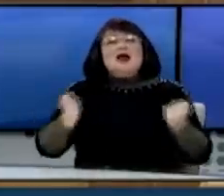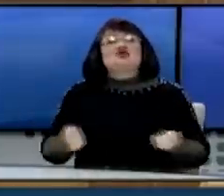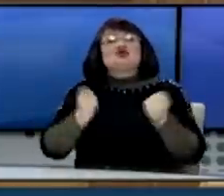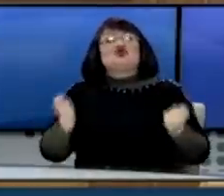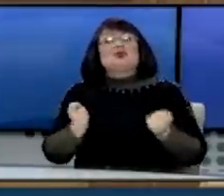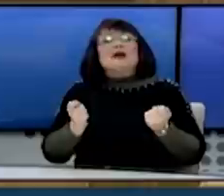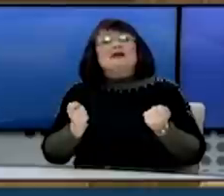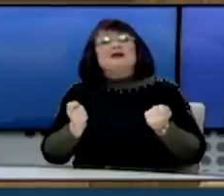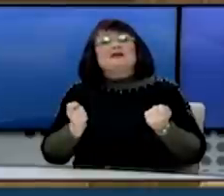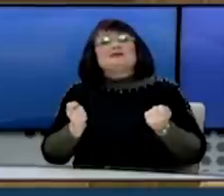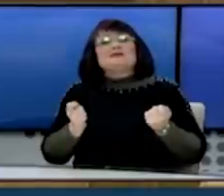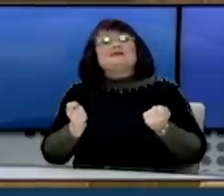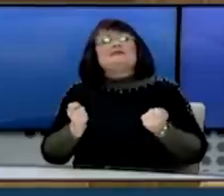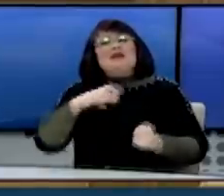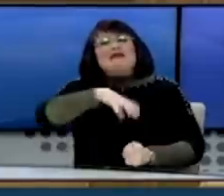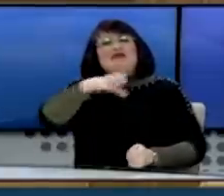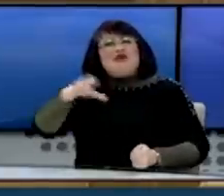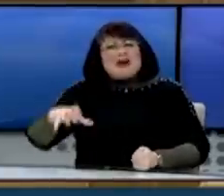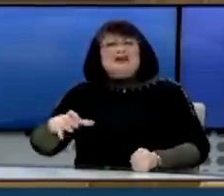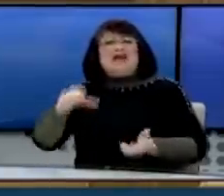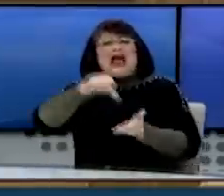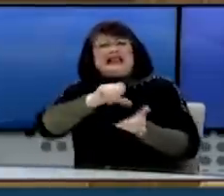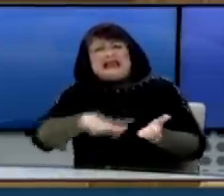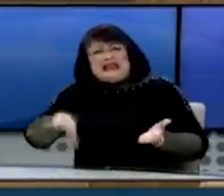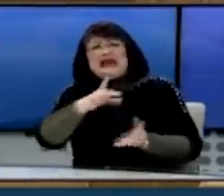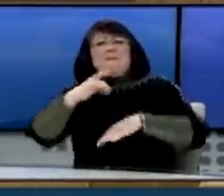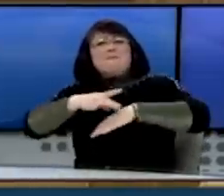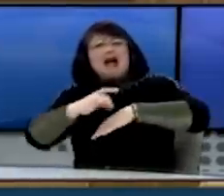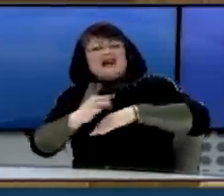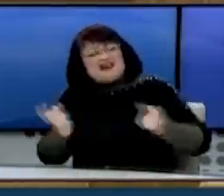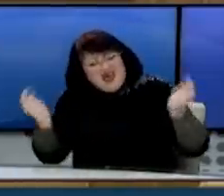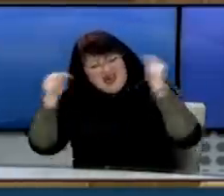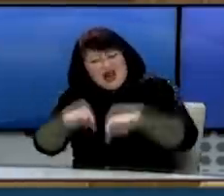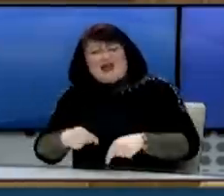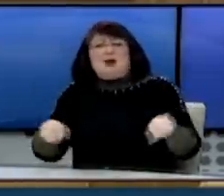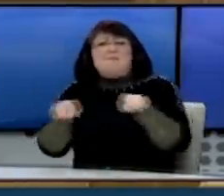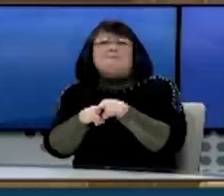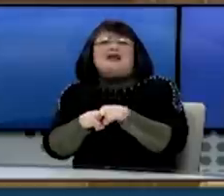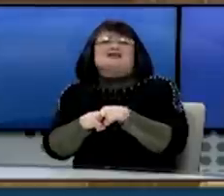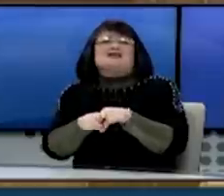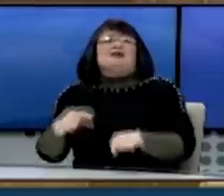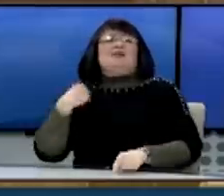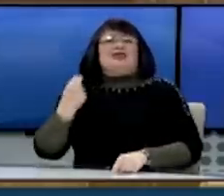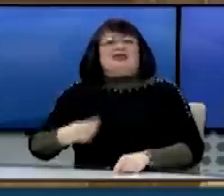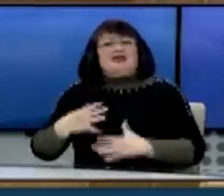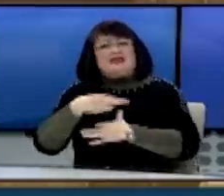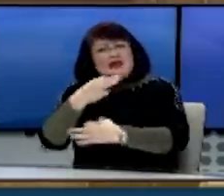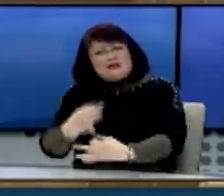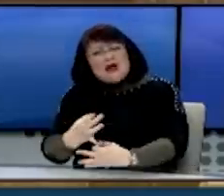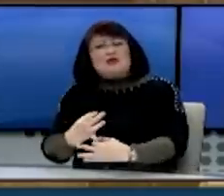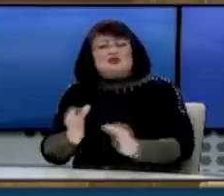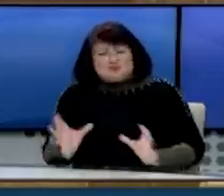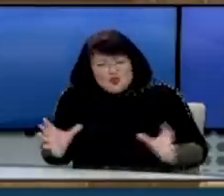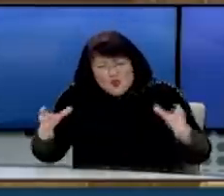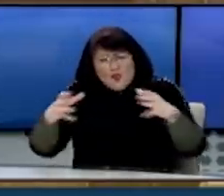Αττικής συναντήθηκαν με τους μαζικούς φορείς της Πάτρας που έφτασαν στην Αθήνα μαζί με τη Δημοτική Αρχή και το Εργατικό